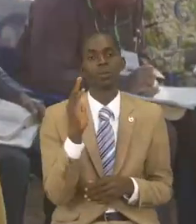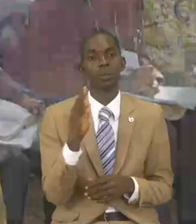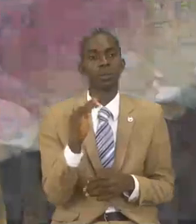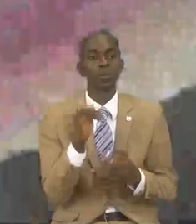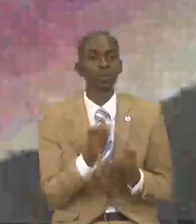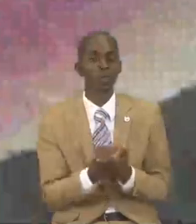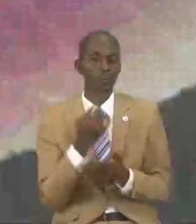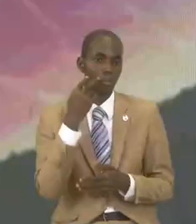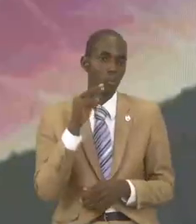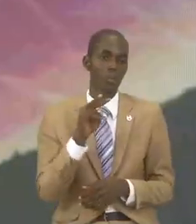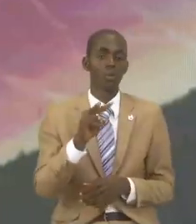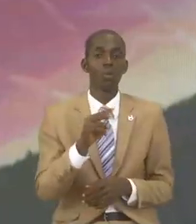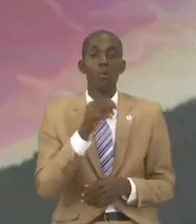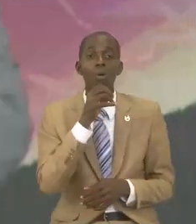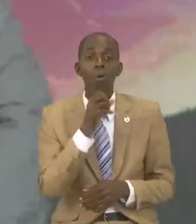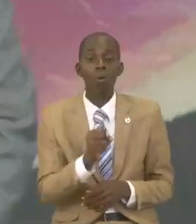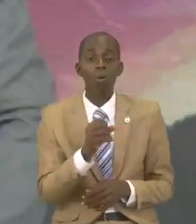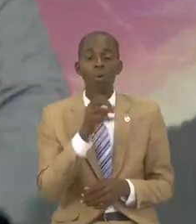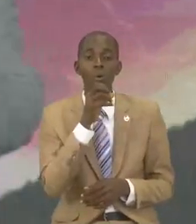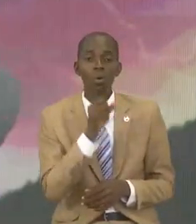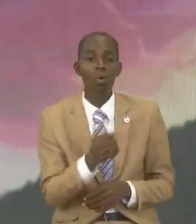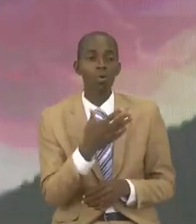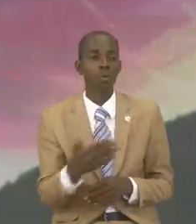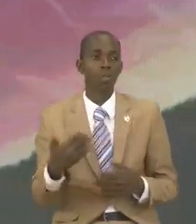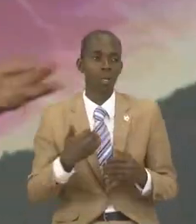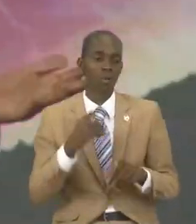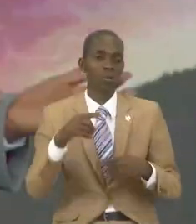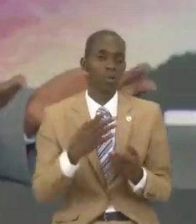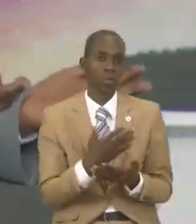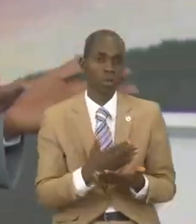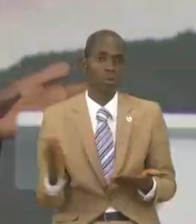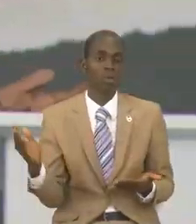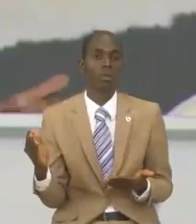Te voici, toutes choses sont passées.